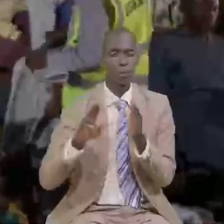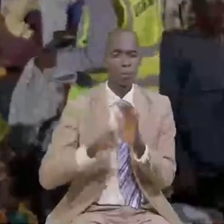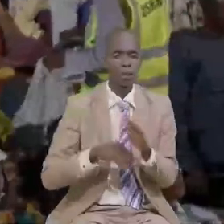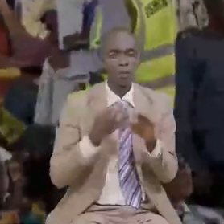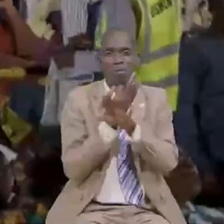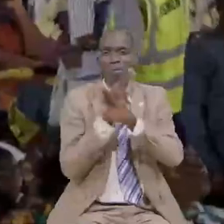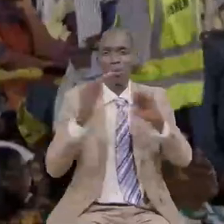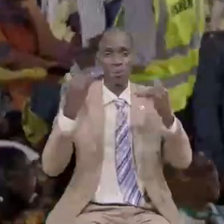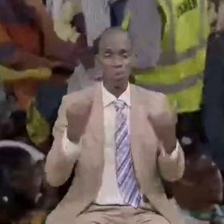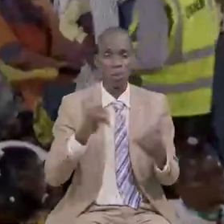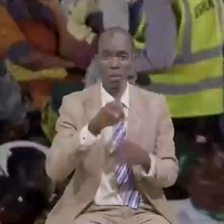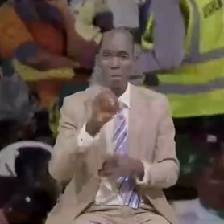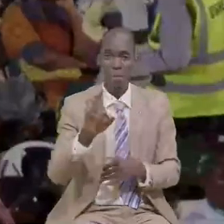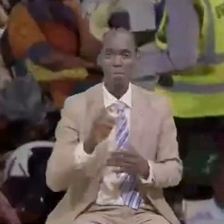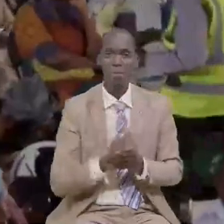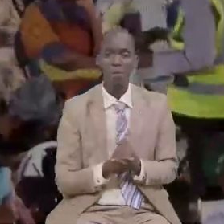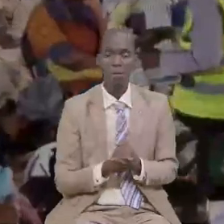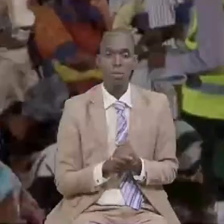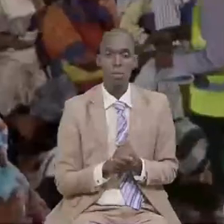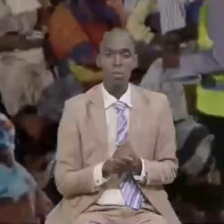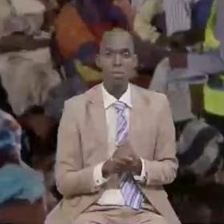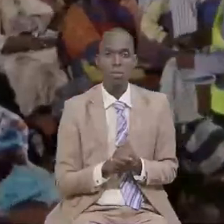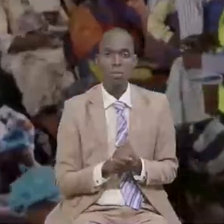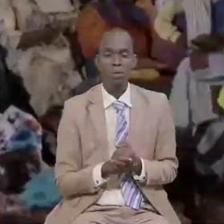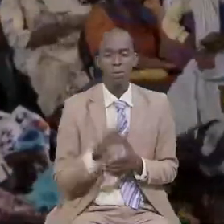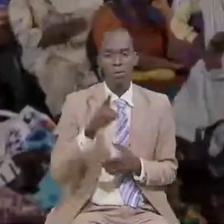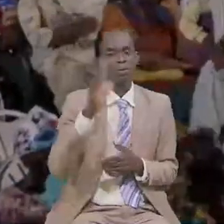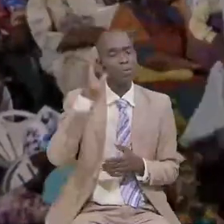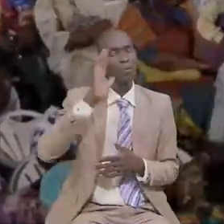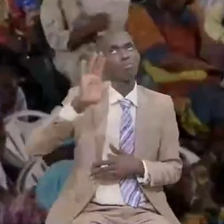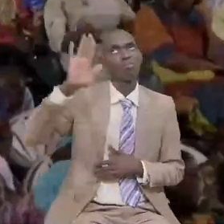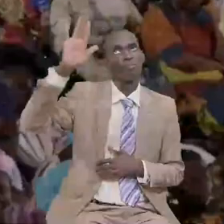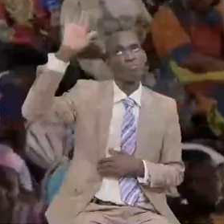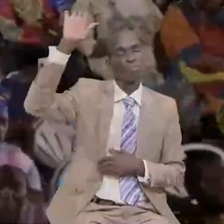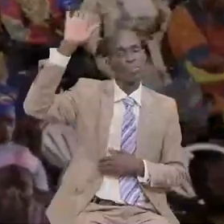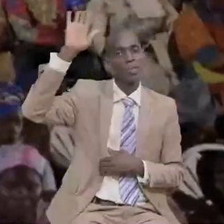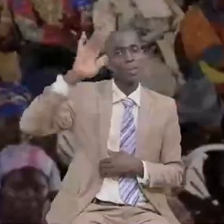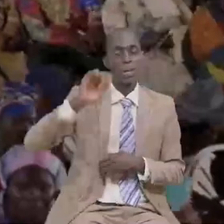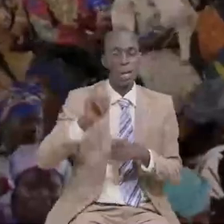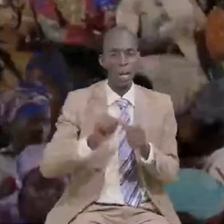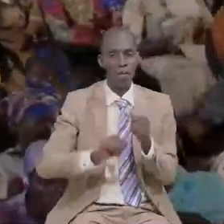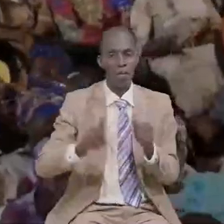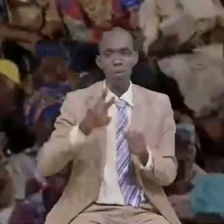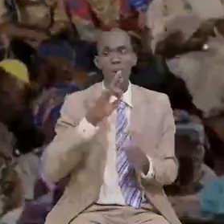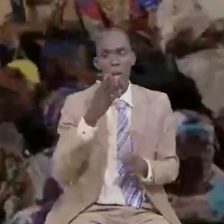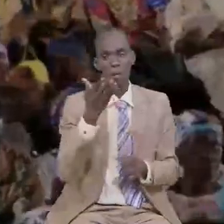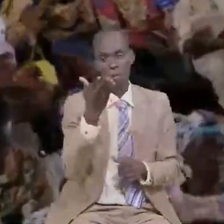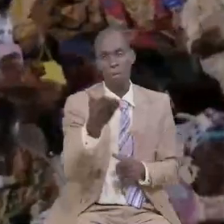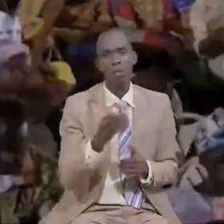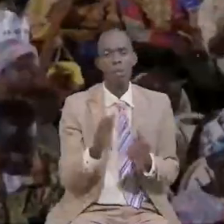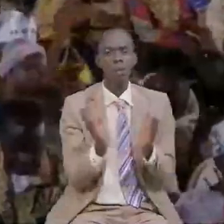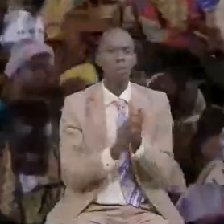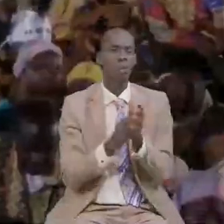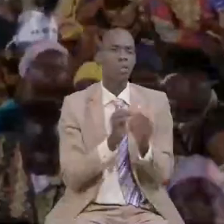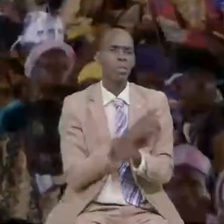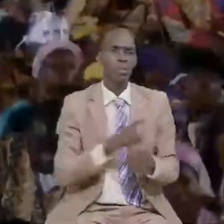pardon et de la libération maintenant. Tu vas lever la main où que tu te trouves.